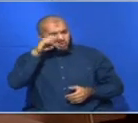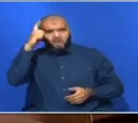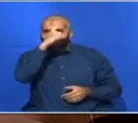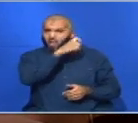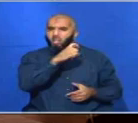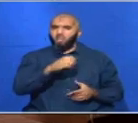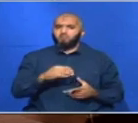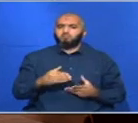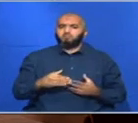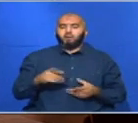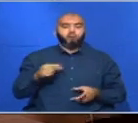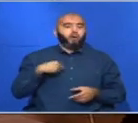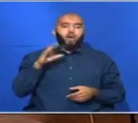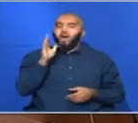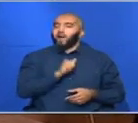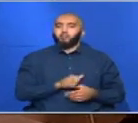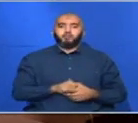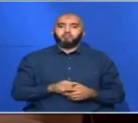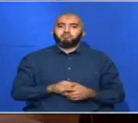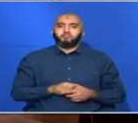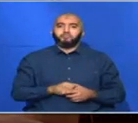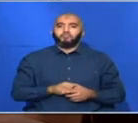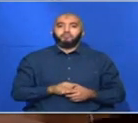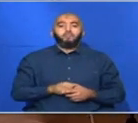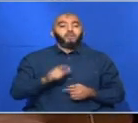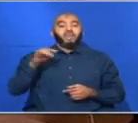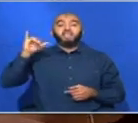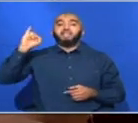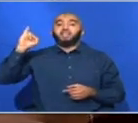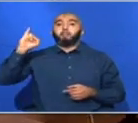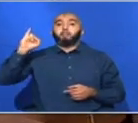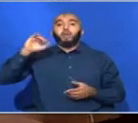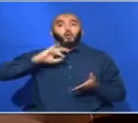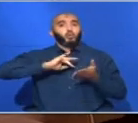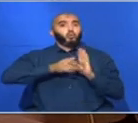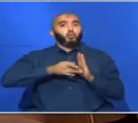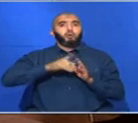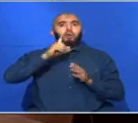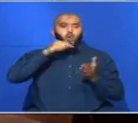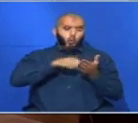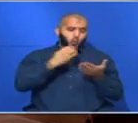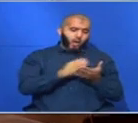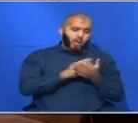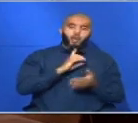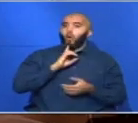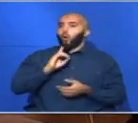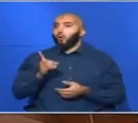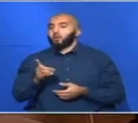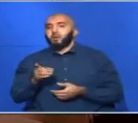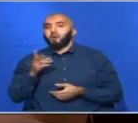وانما انزلنا عليك القران والشريعه الاسلاميه والاوامر والنواهي من اجل